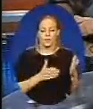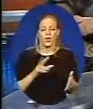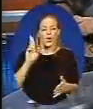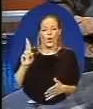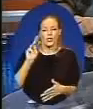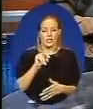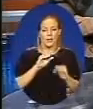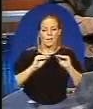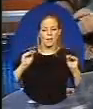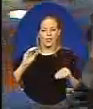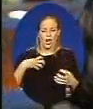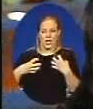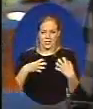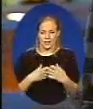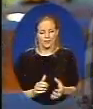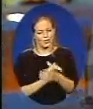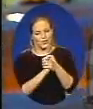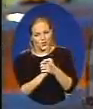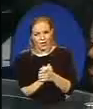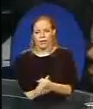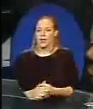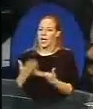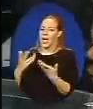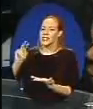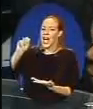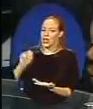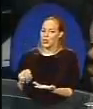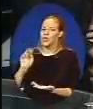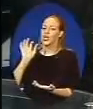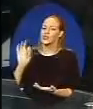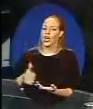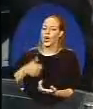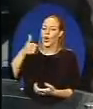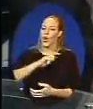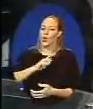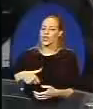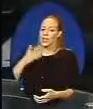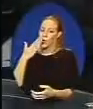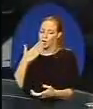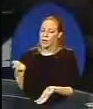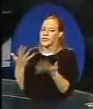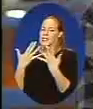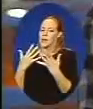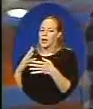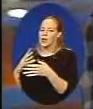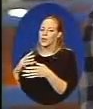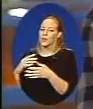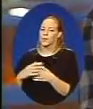ורוני ניניו הבמאי של ההצגה. שלום. אז הנון של ראש העיר ירושלים, רוני אולי תספר לנו ככה בכותרת.